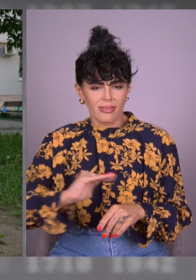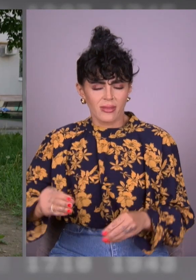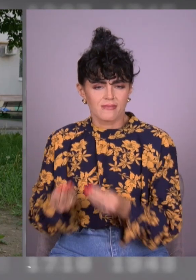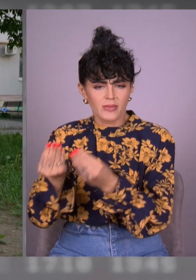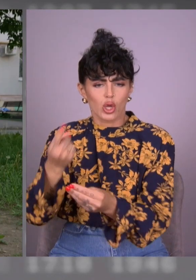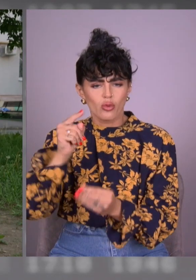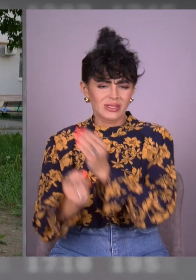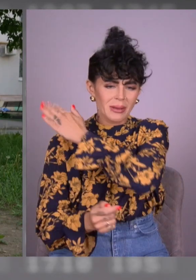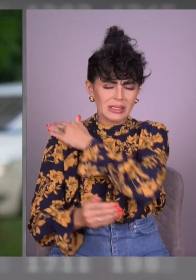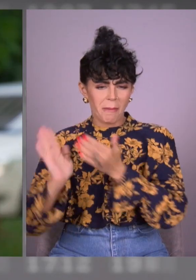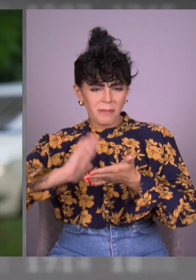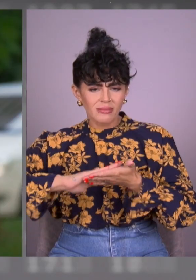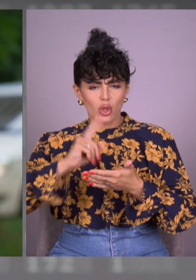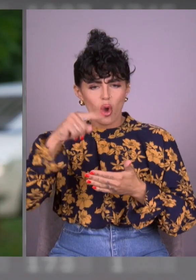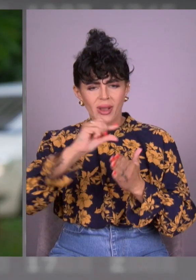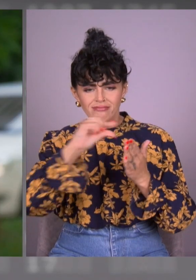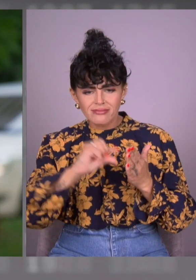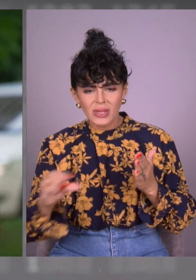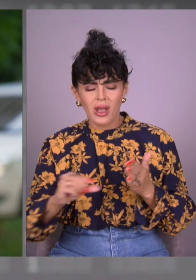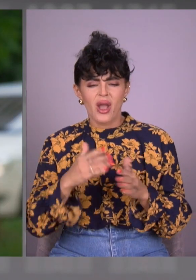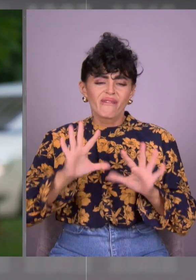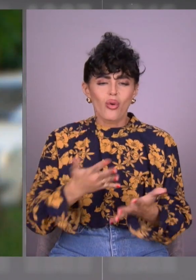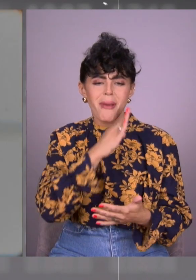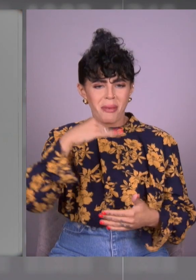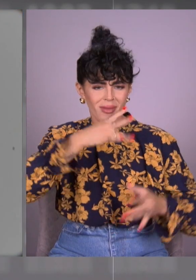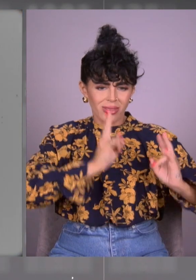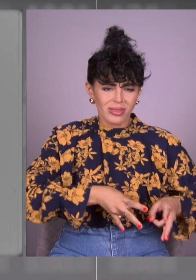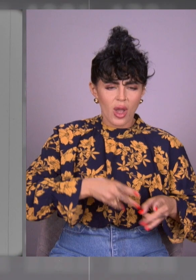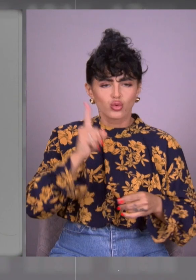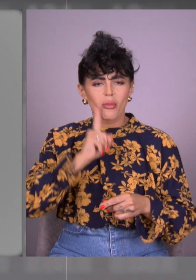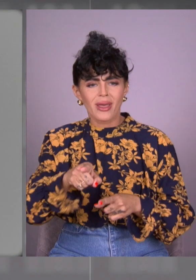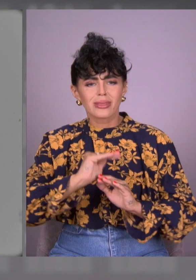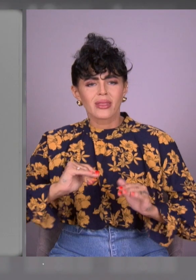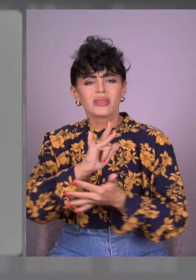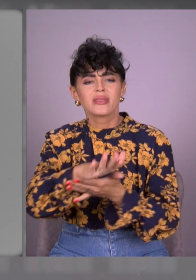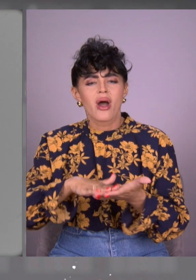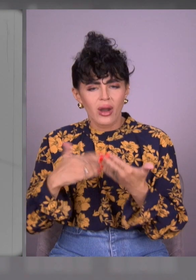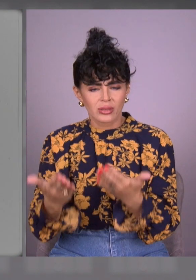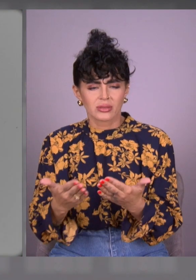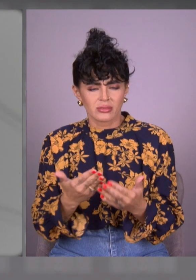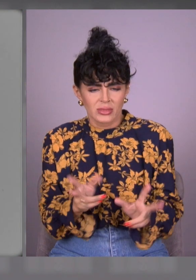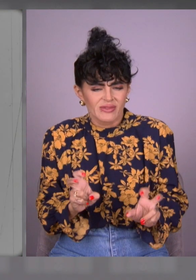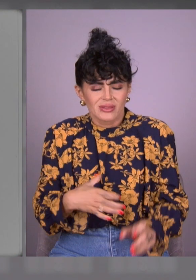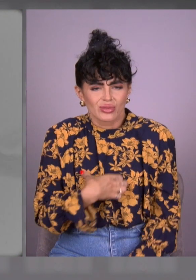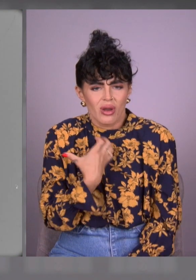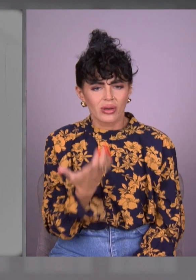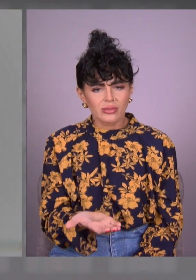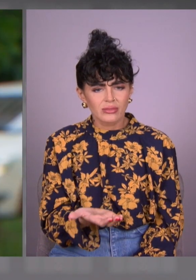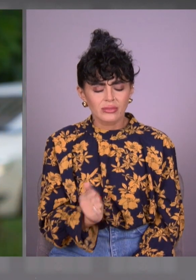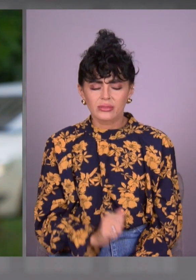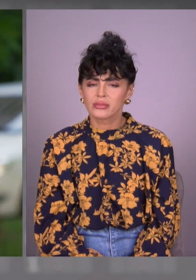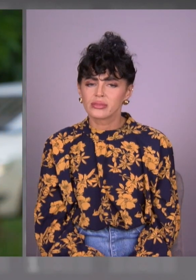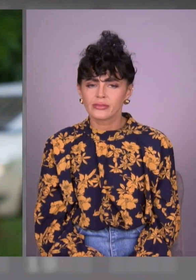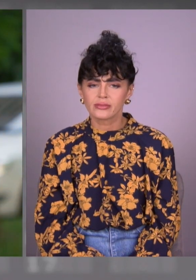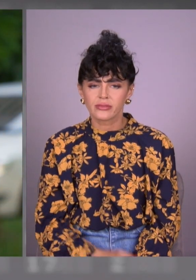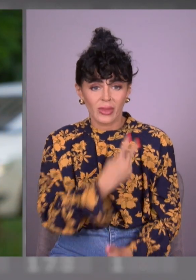на спині у дітей, як писали, з телефони близьких, родичів. Це страшно звучить, і це страшно